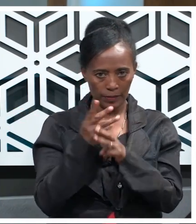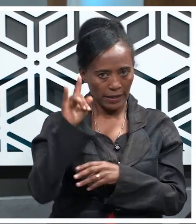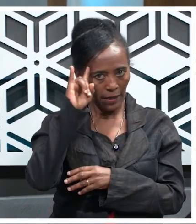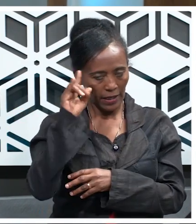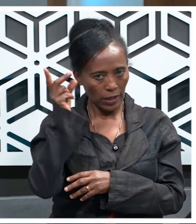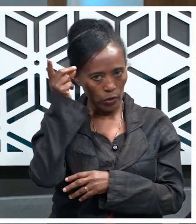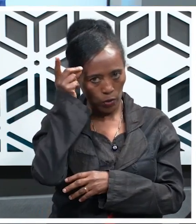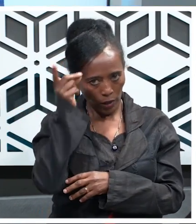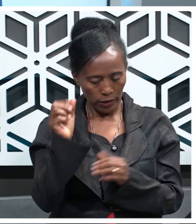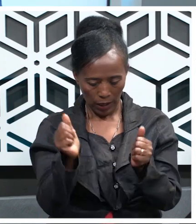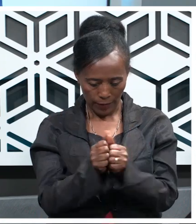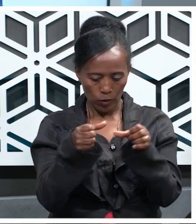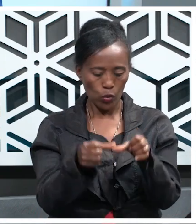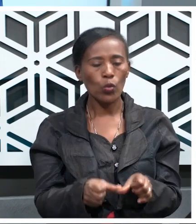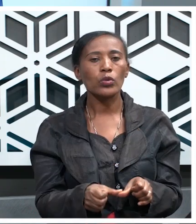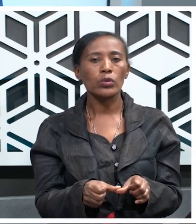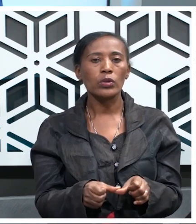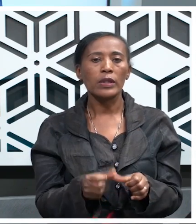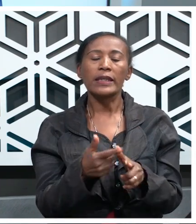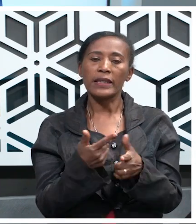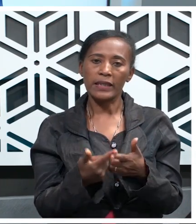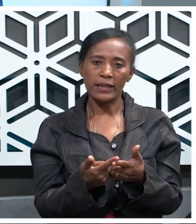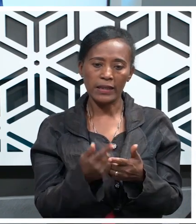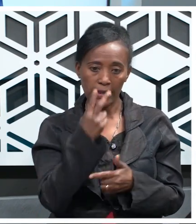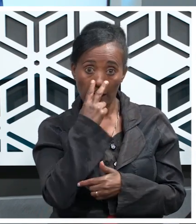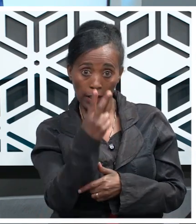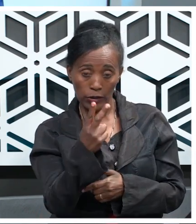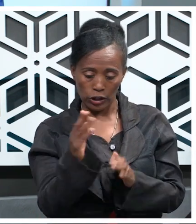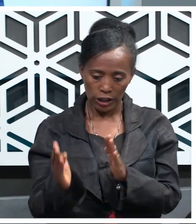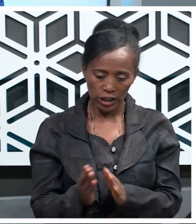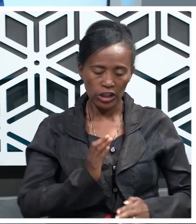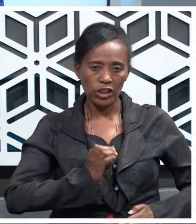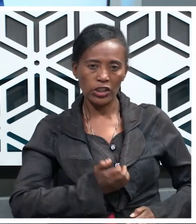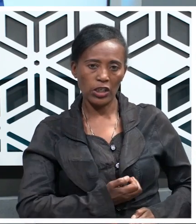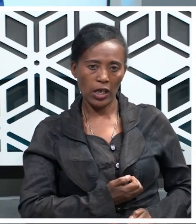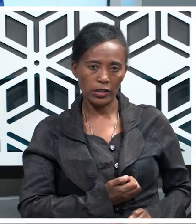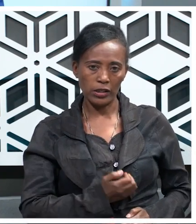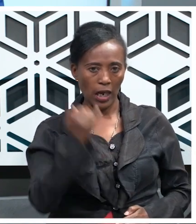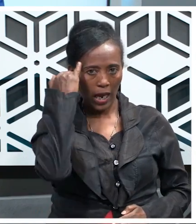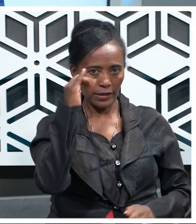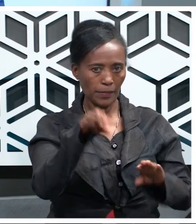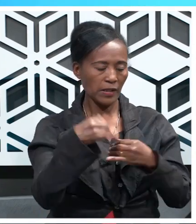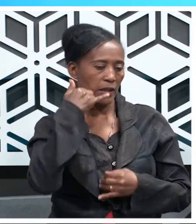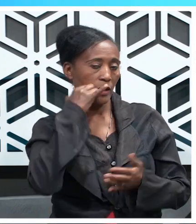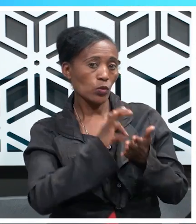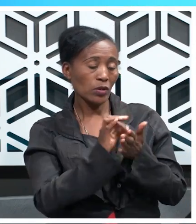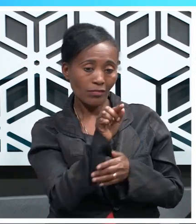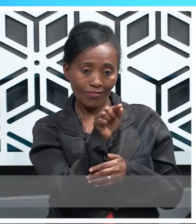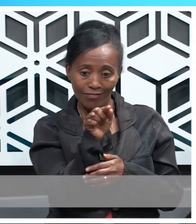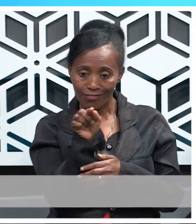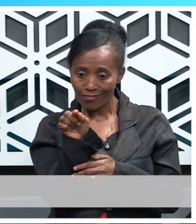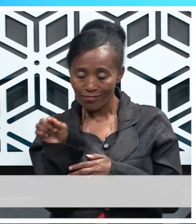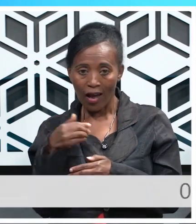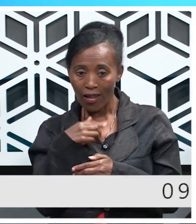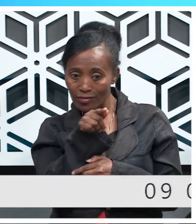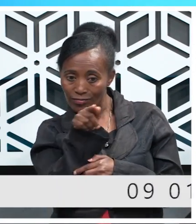ካሳሁን፣ ዘመነ ዮሐንስ አብራችሁ ነበር። እንግዲህ እንዳያችሁት የዝግጅታችን አስተያየት መስጫ ስልክ ቁጥር